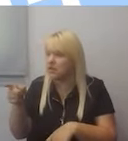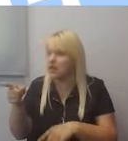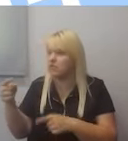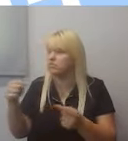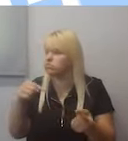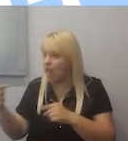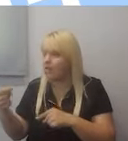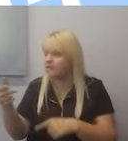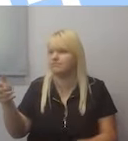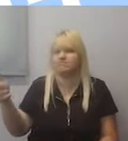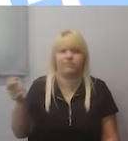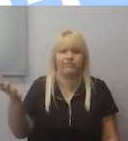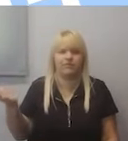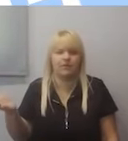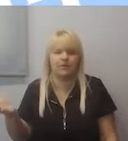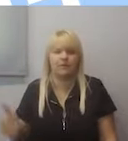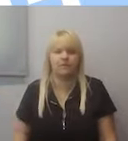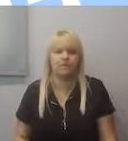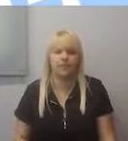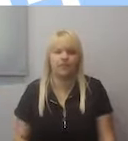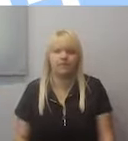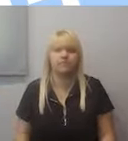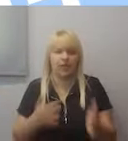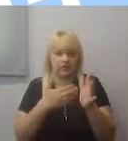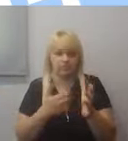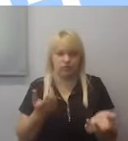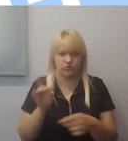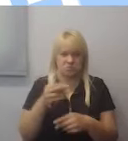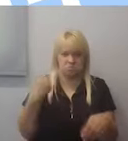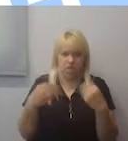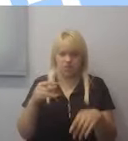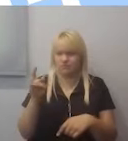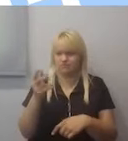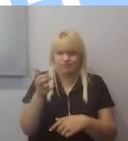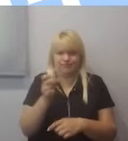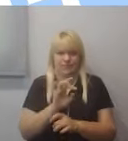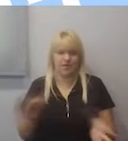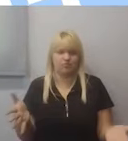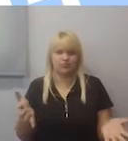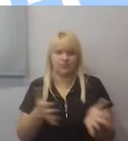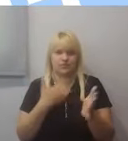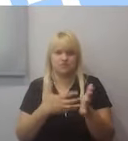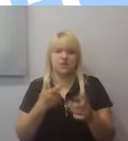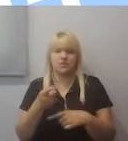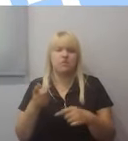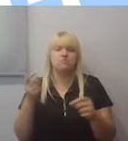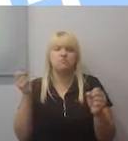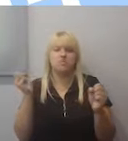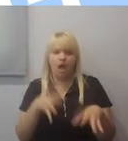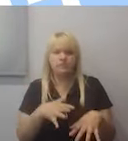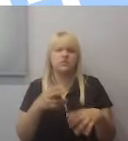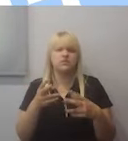ja tā kā viņš tāpat nav izmantots ja un neņemt pamestus ieročus un munīciju tas ir stāsts par drošību